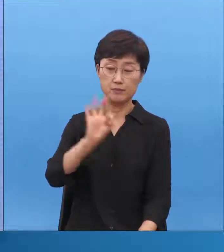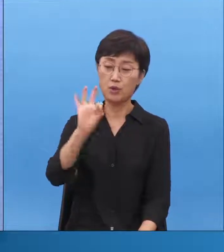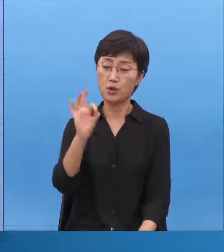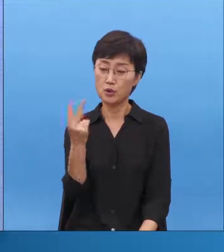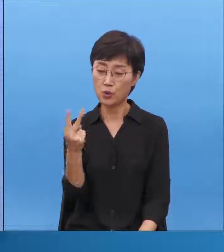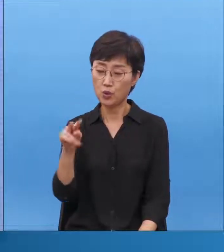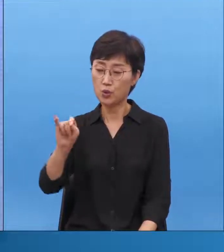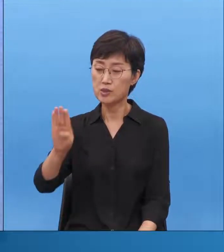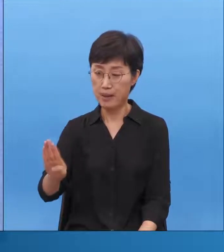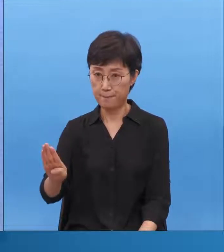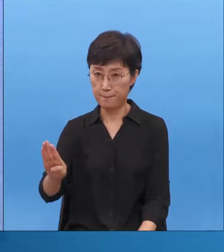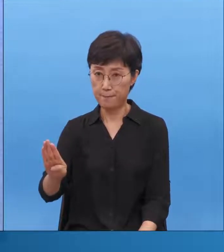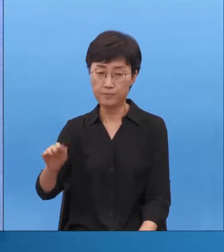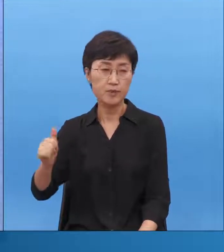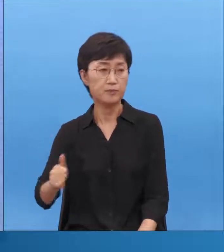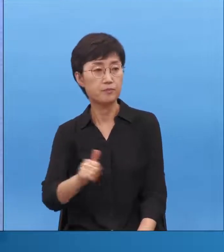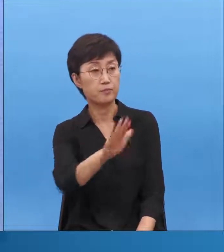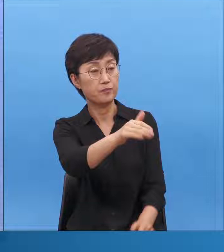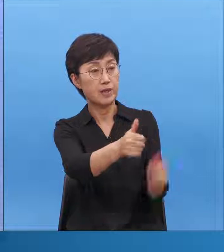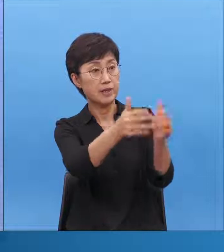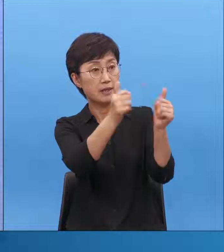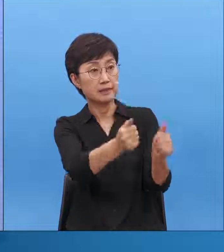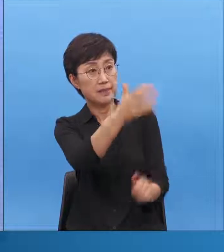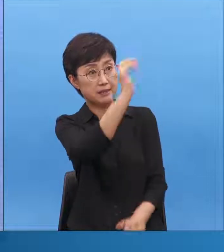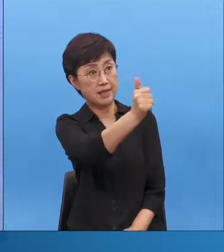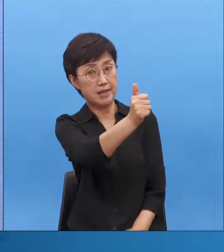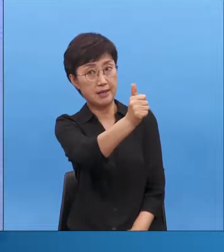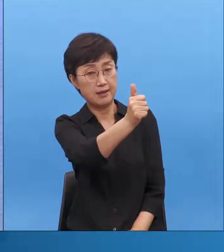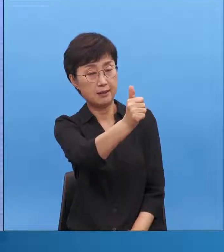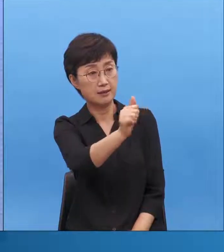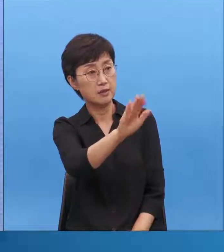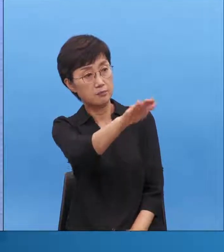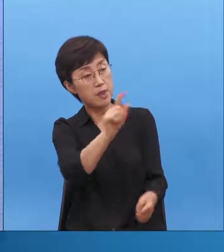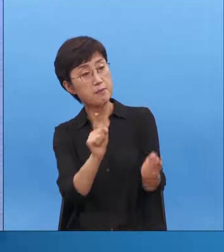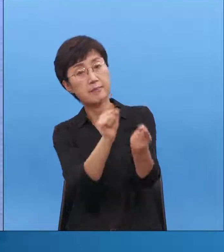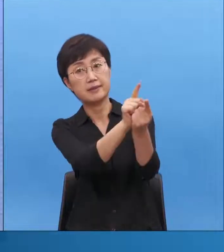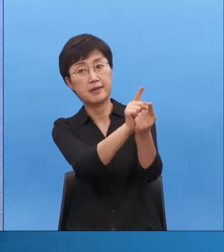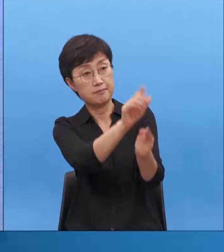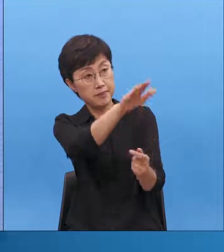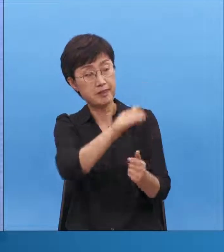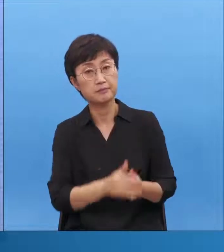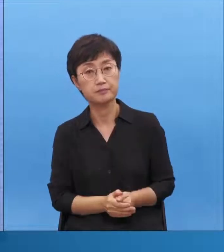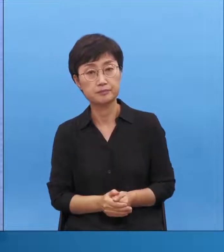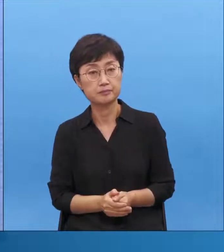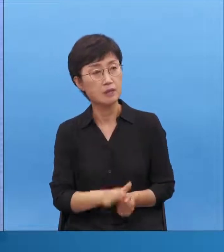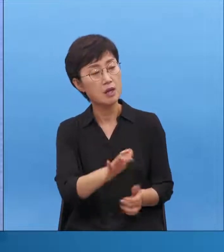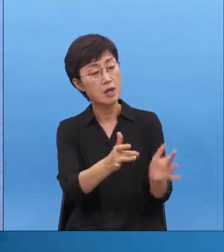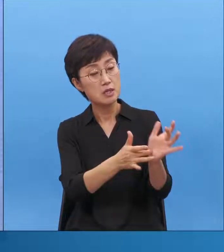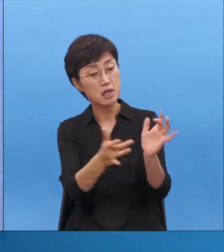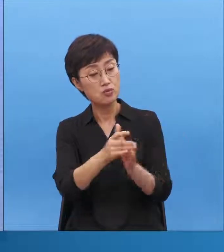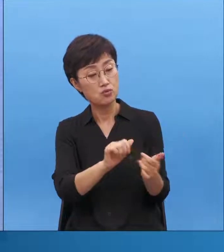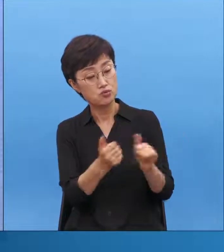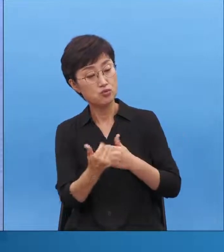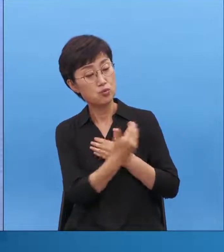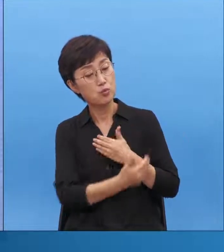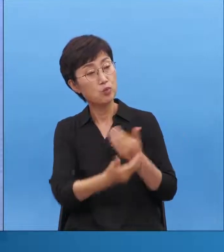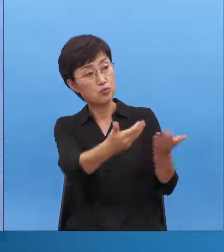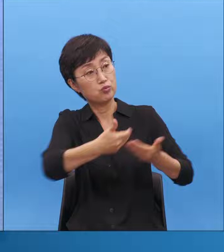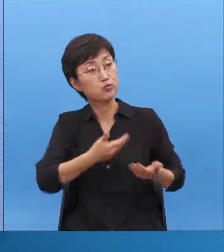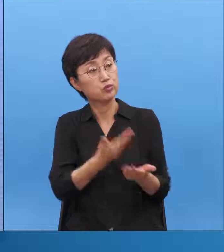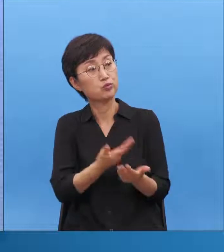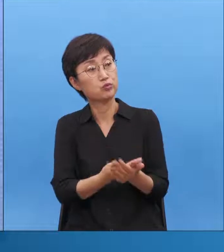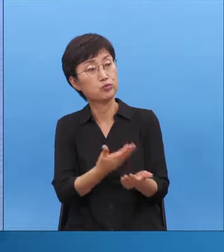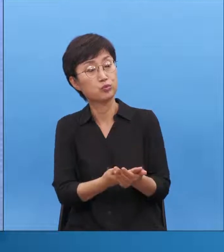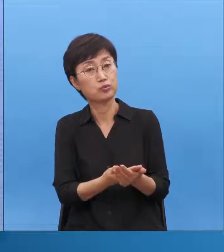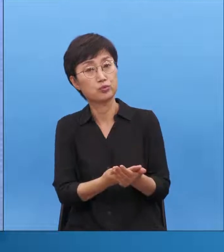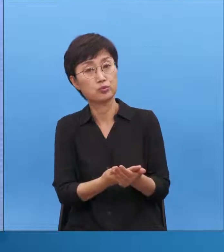온 겁니다. And so we see that Joseph comes before 굉장한 거죠. the judge and says, 그 예수 시체를 달라 이렇게. and he asks, please, can I have